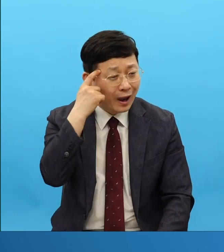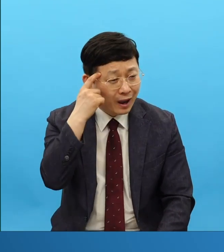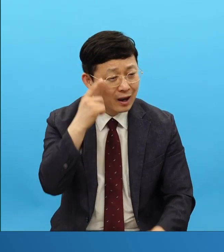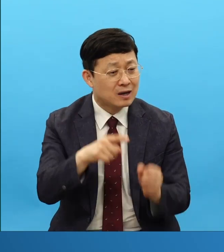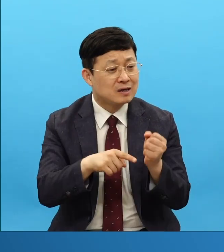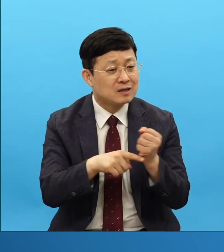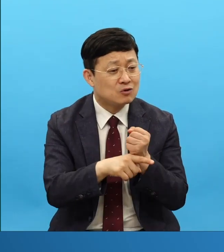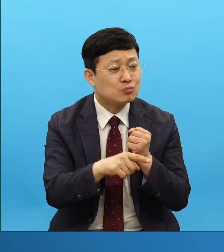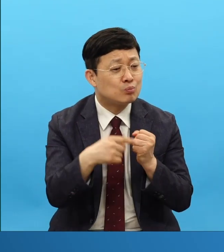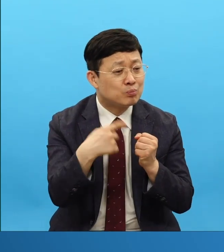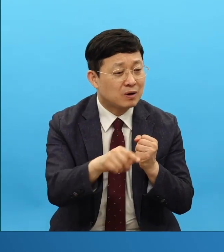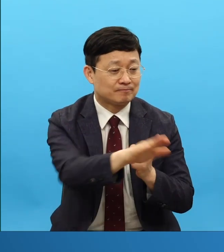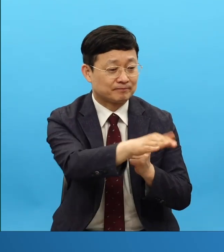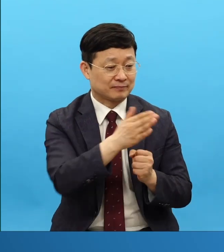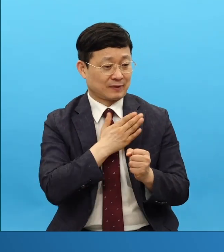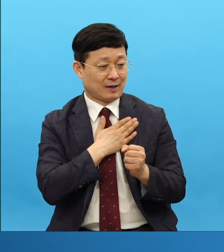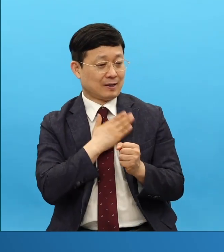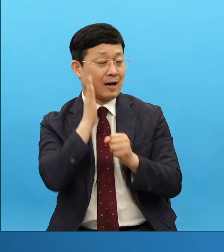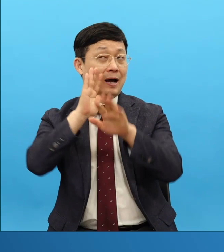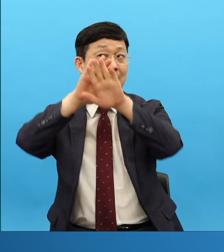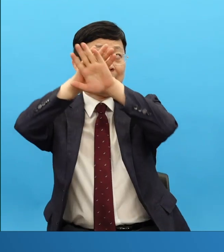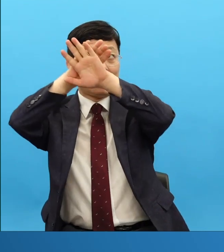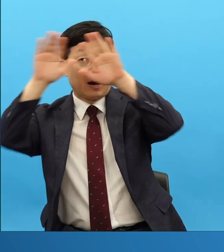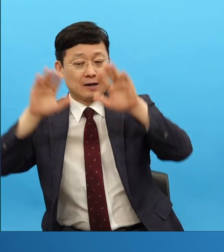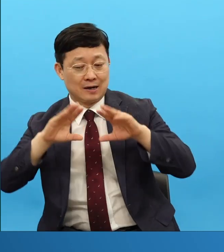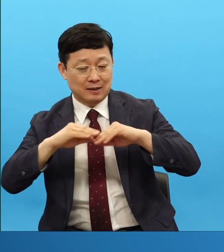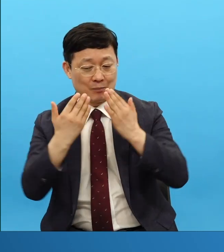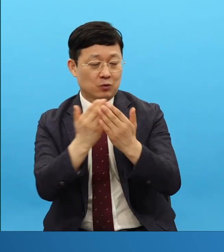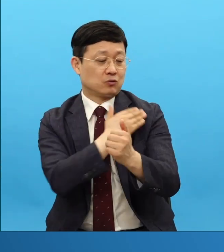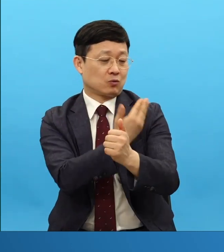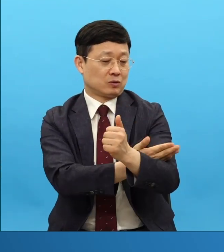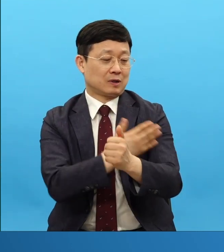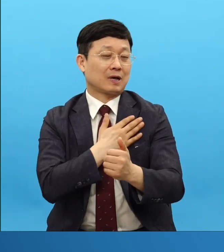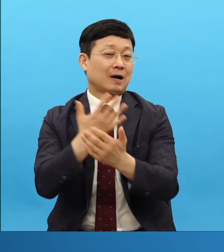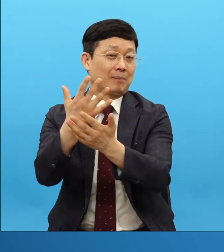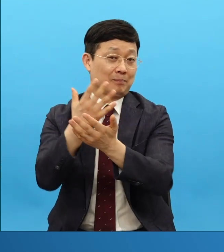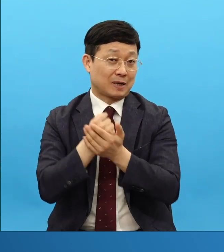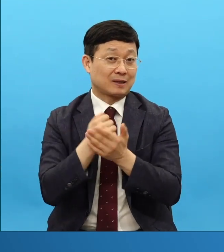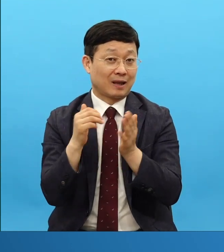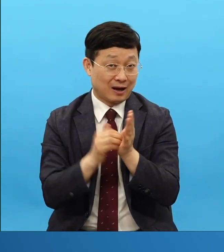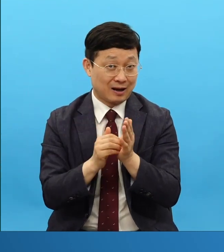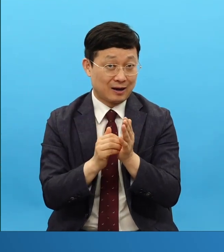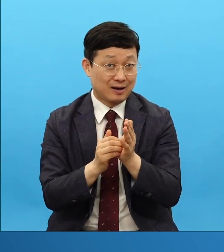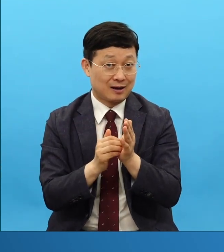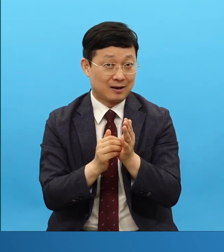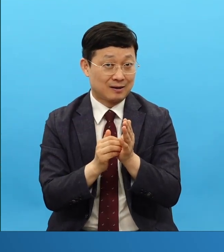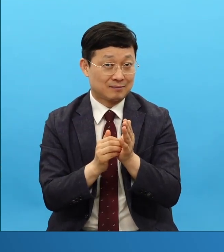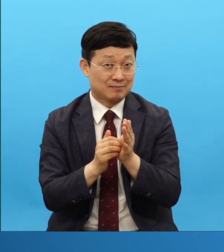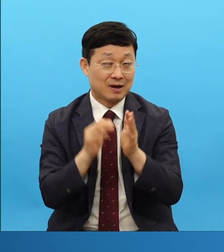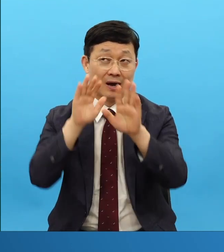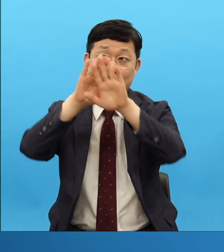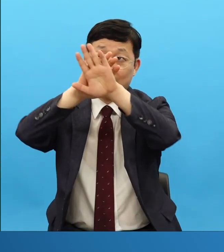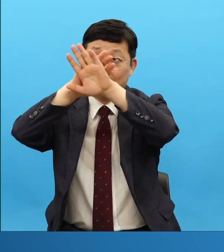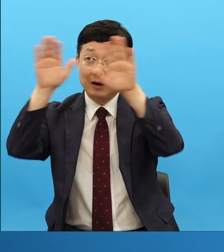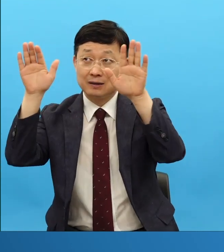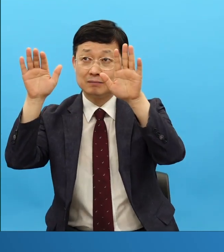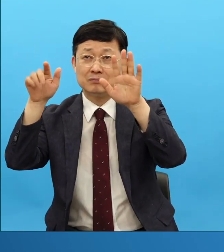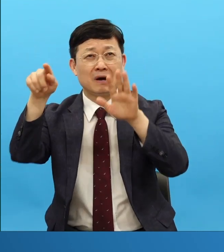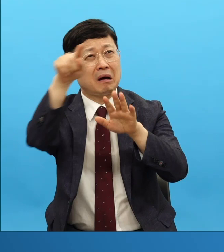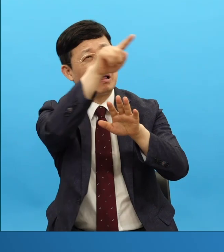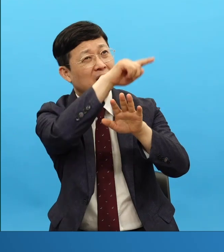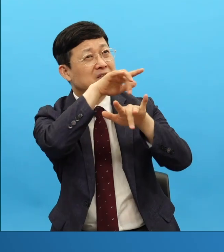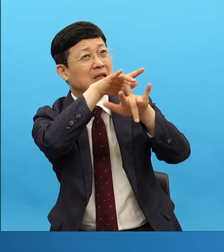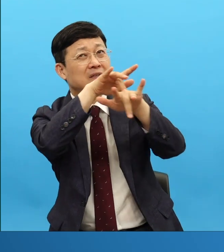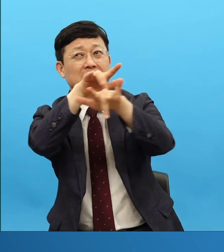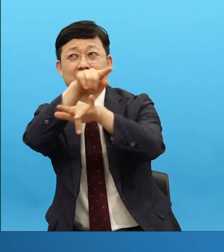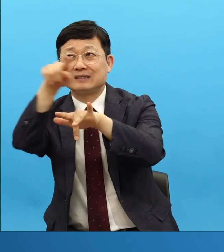the reason. 하늘과 땅의 모든 권세 내게 주셨다. All authority of heaven and earth has 왜냐? been given to me. 하늘과 땅의 흑암 가운데 있으니까. Why?